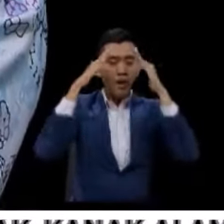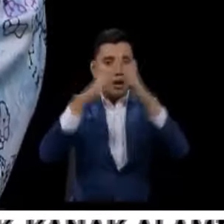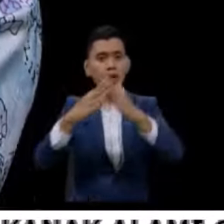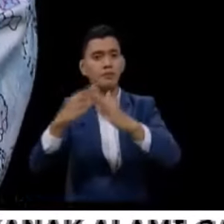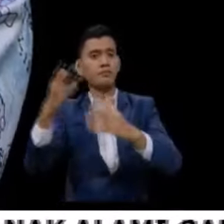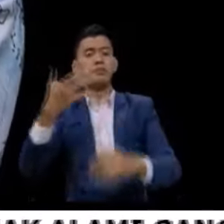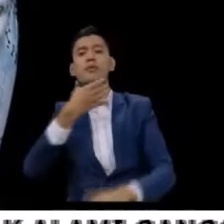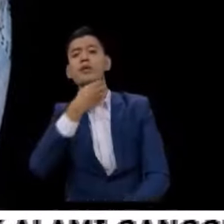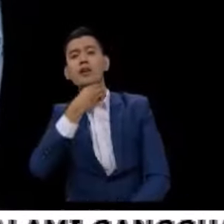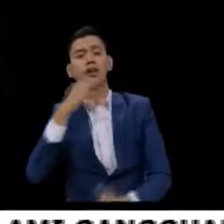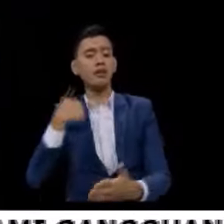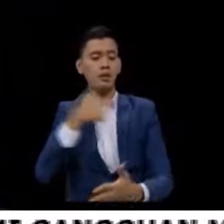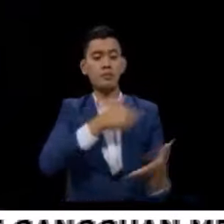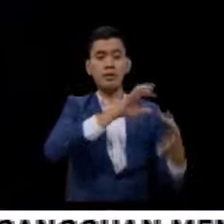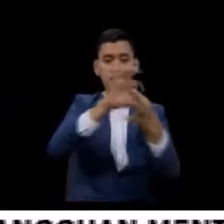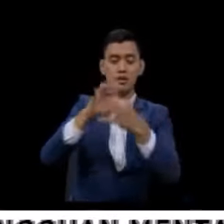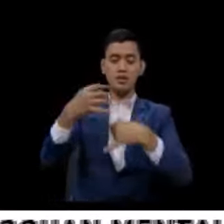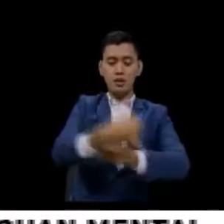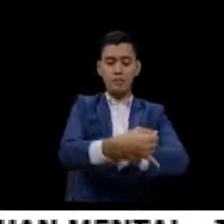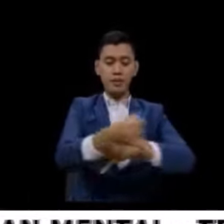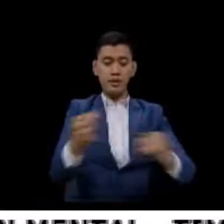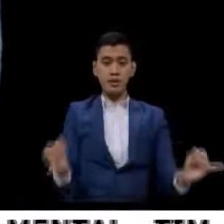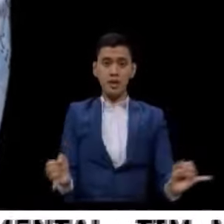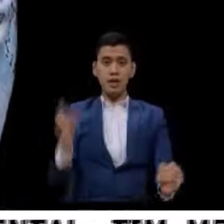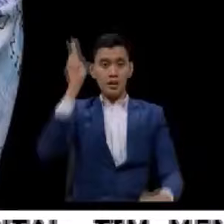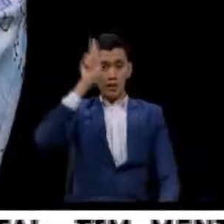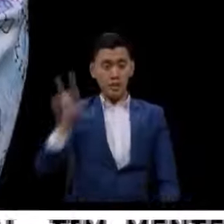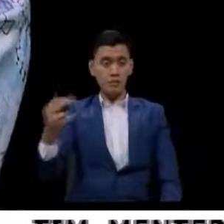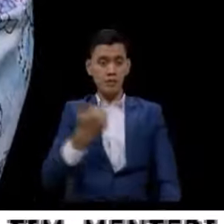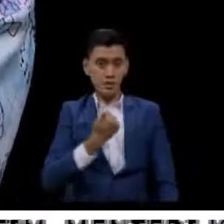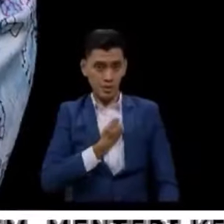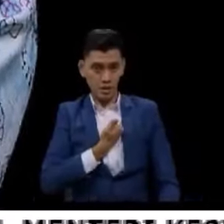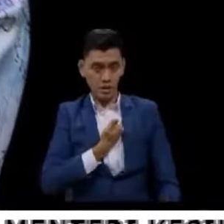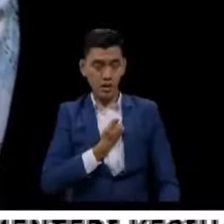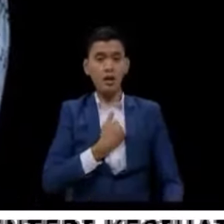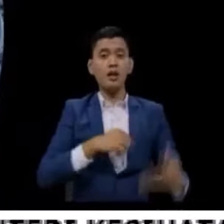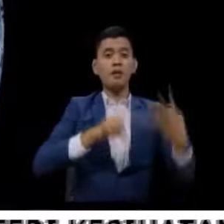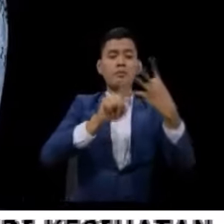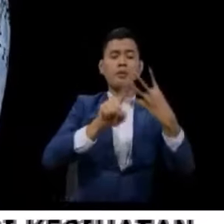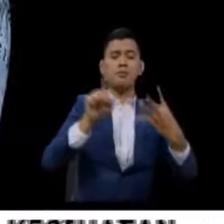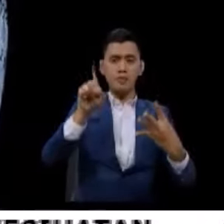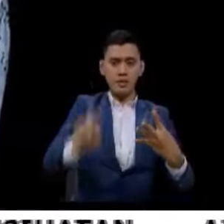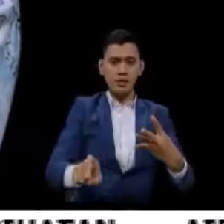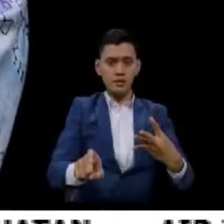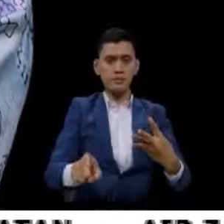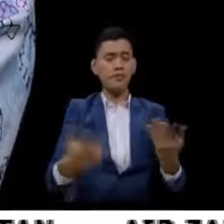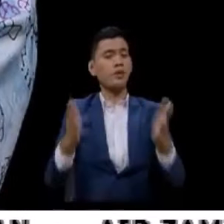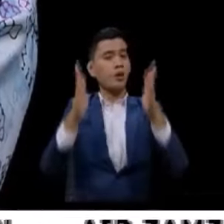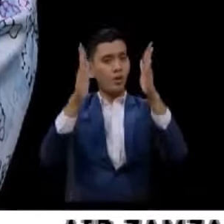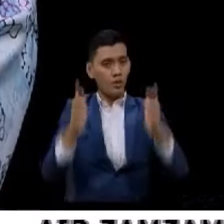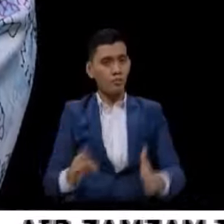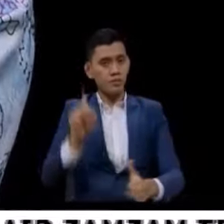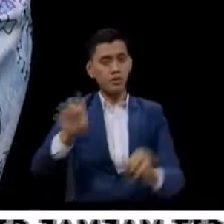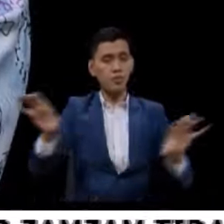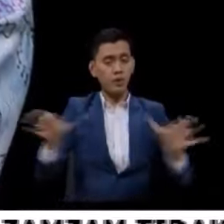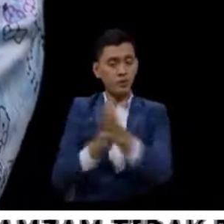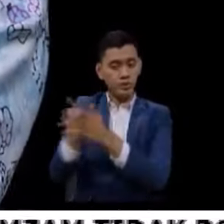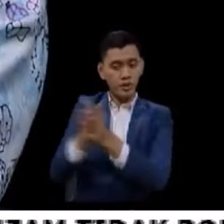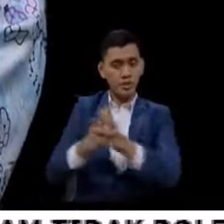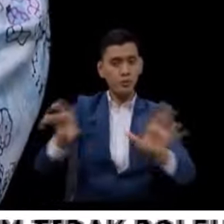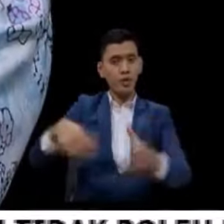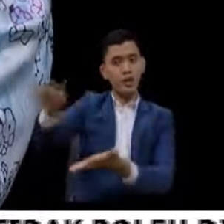berkolaborasi dengan jabatan agama itu sendiri dan yang keempat netizen Purple memberikan laporan-laporan